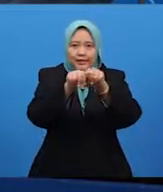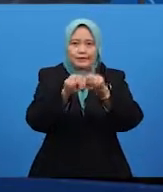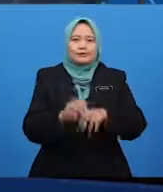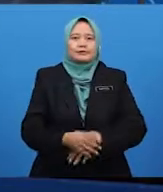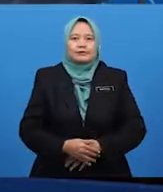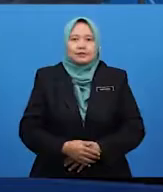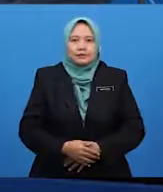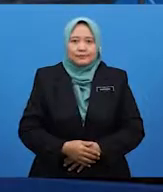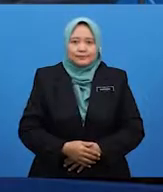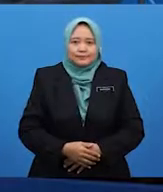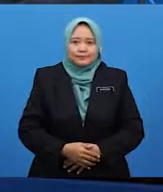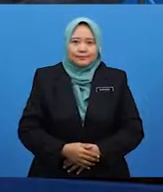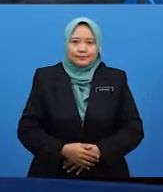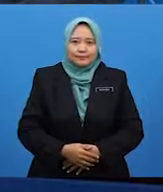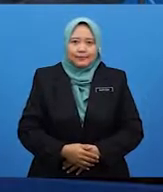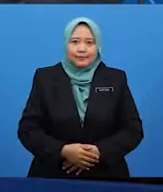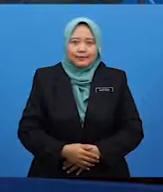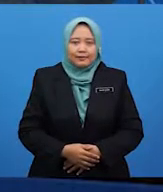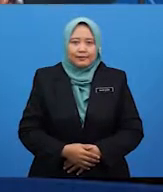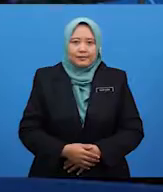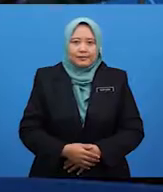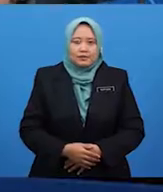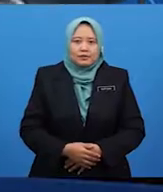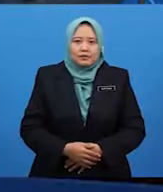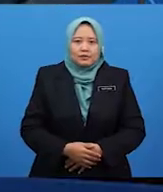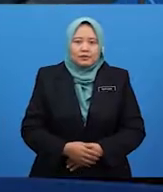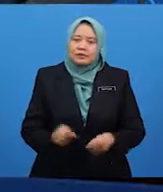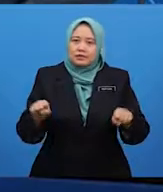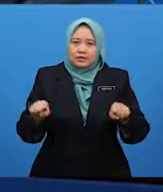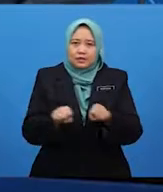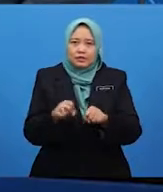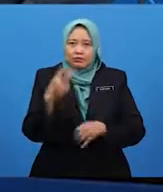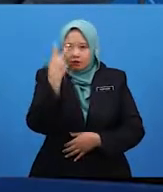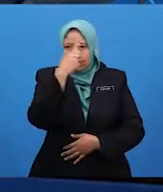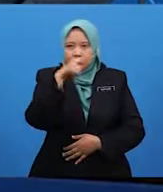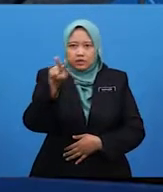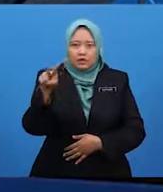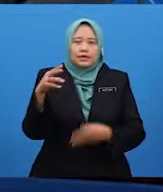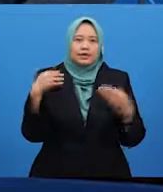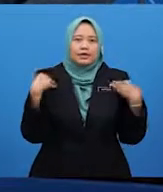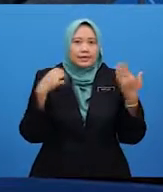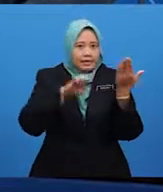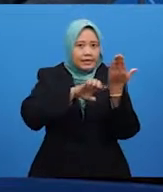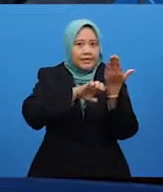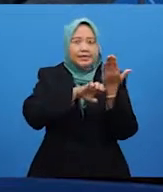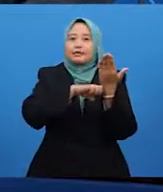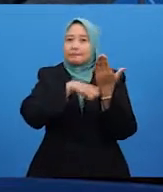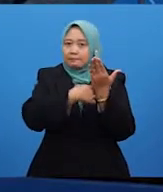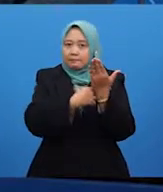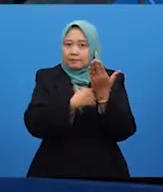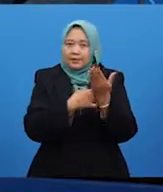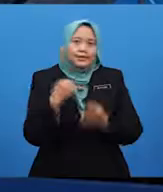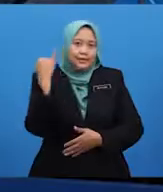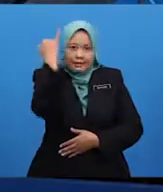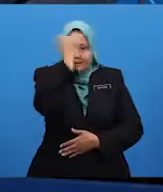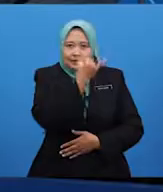akan bertanya lagi. Jadi bermaksud di sini, seni visual pastinya tidak langsung ada kaitannya dengan elemen keindahan. Macam yang indah sekali